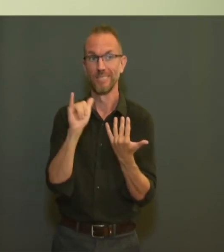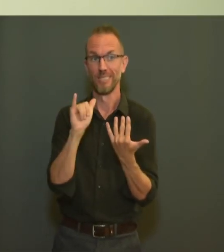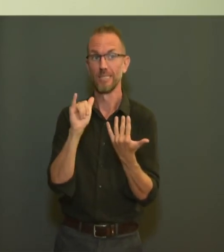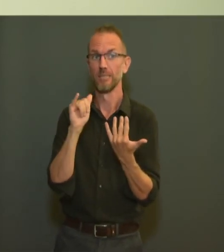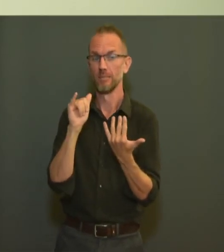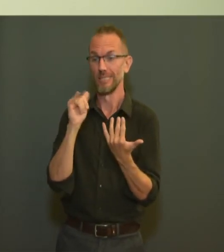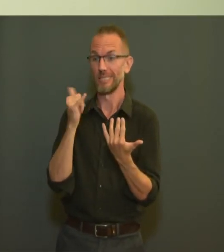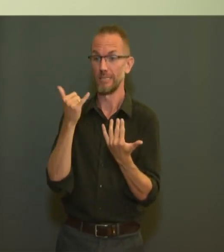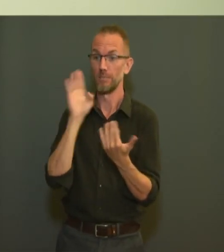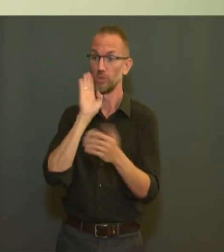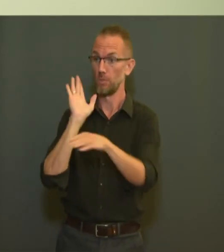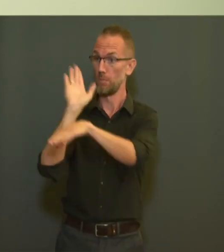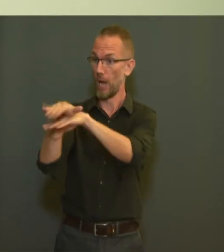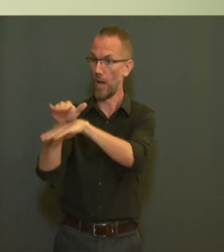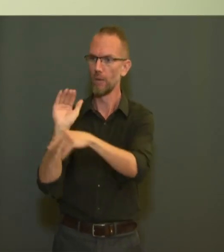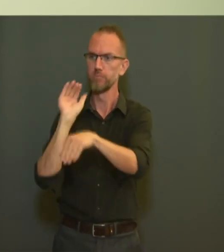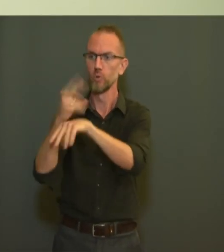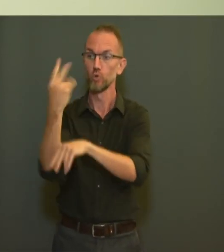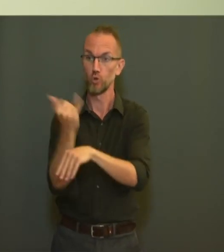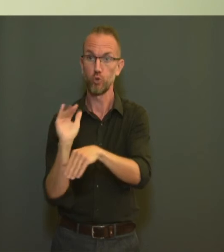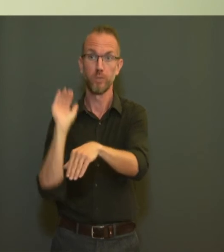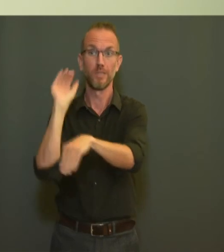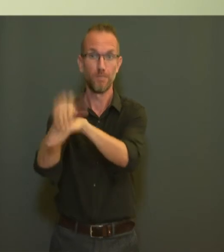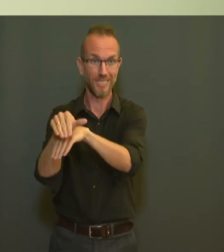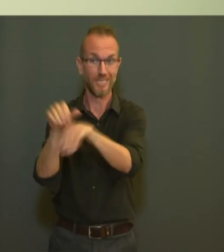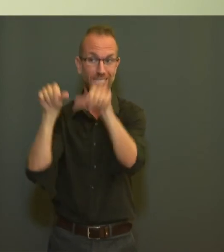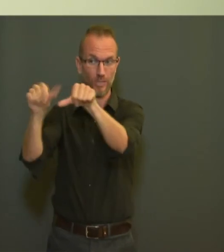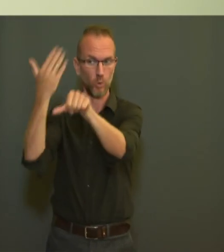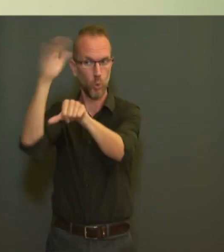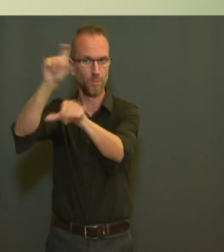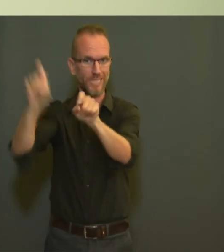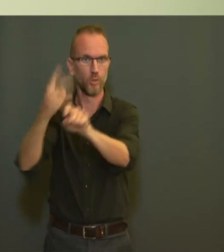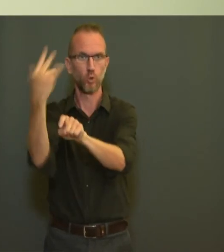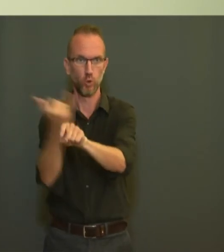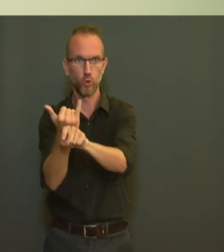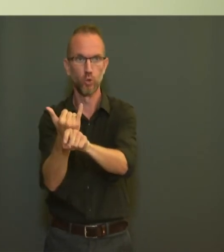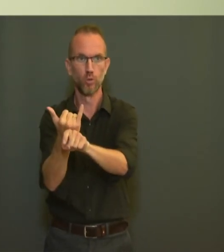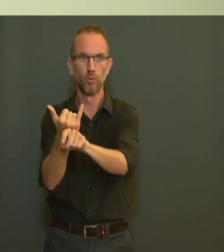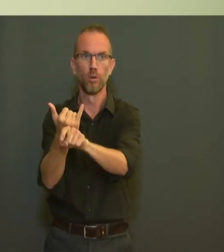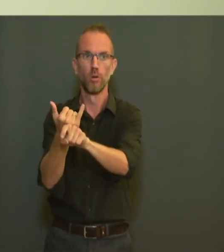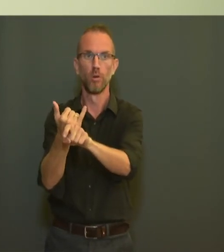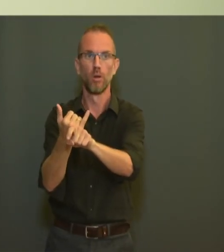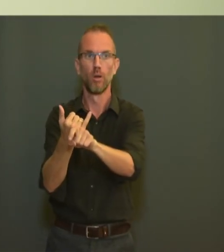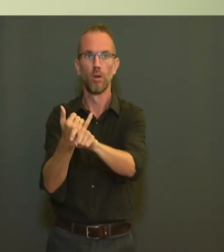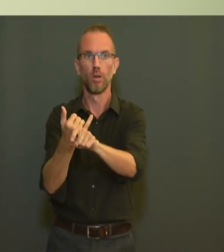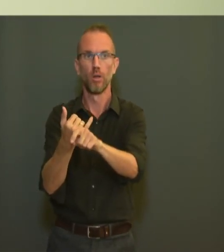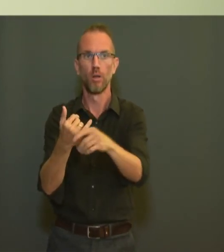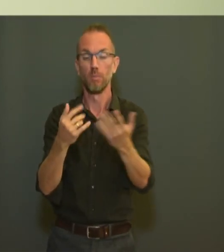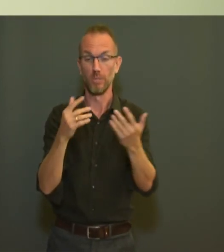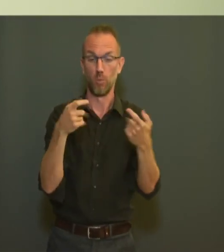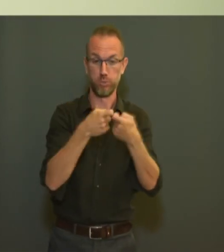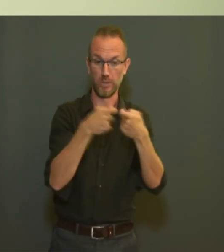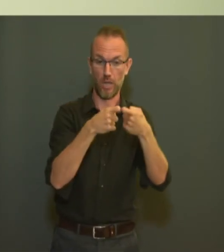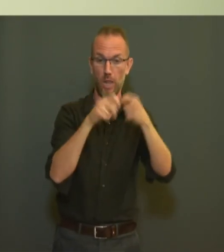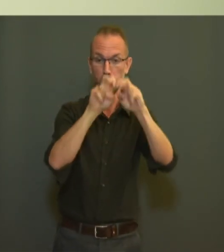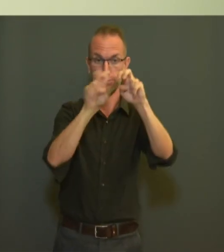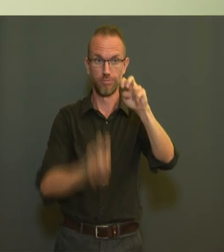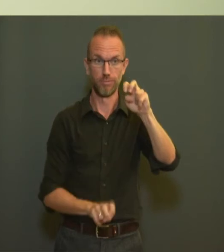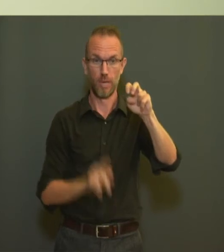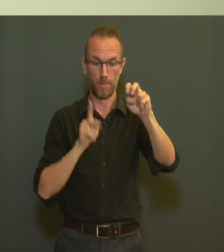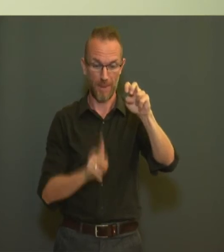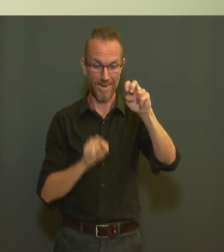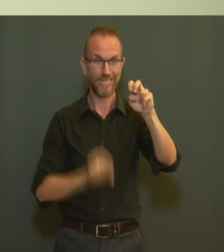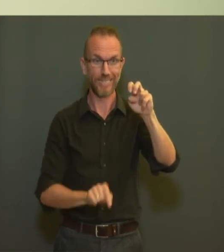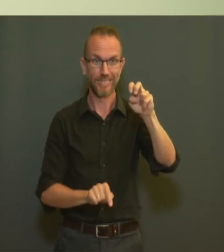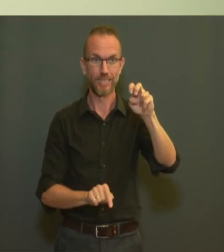48 heures à l'étranger. Donc si vous êtes à Bruxelles et que vous faites un aller-retour sur Paris, par exemple, qui est une zone rouge actuellement, vous ne devez pas